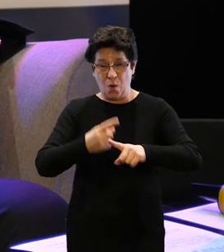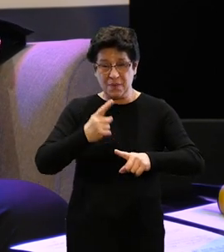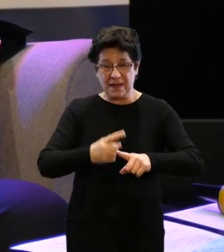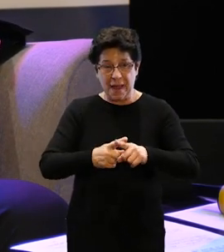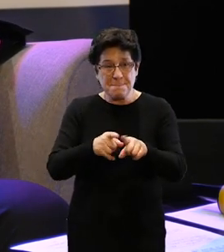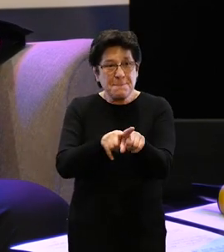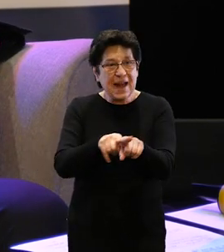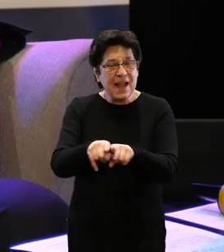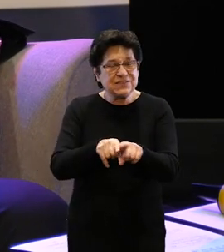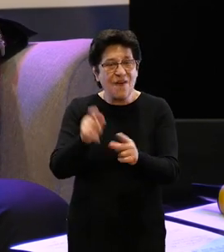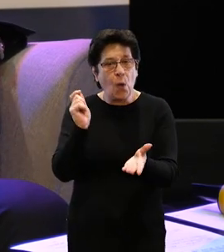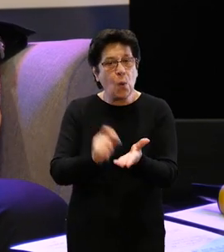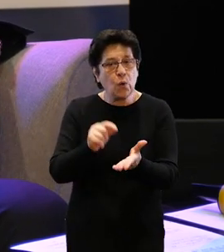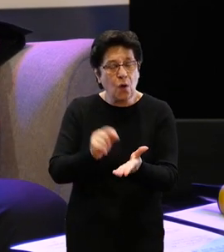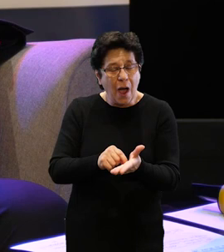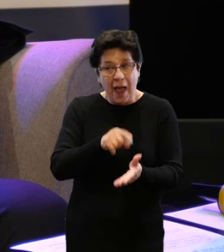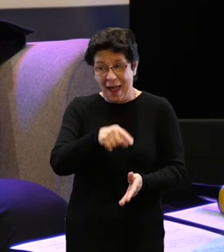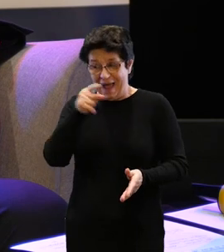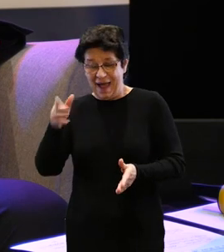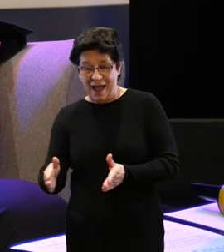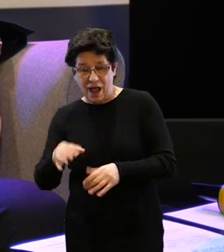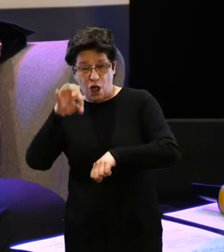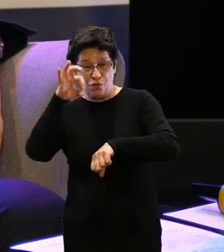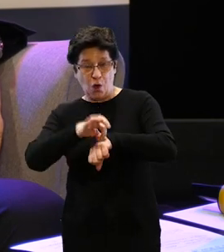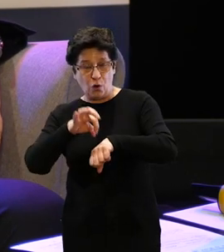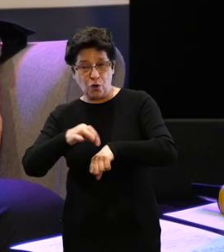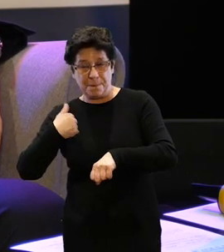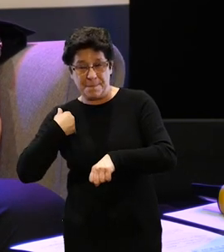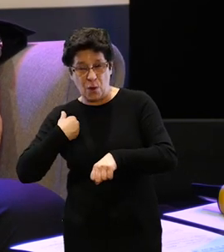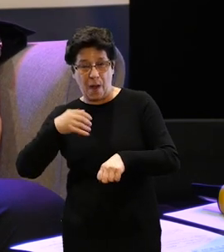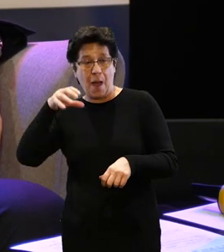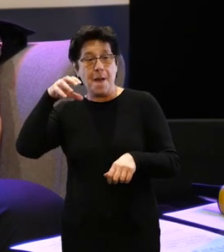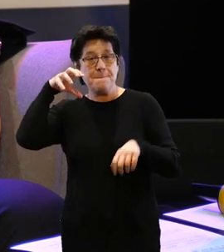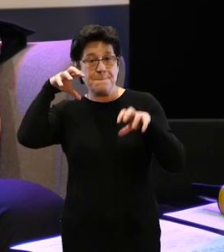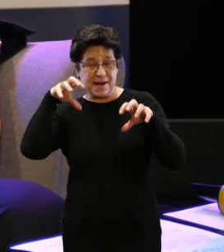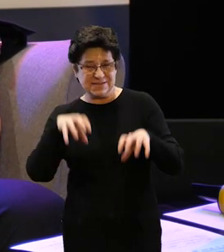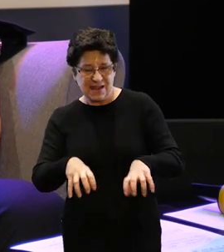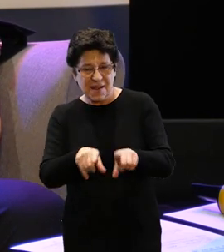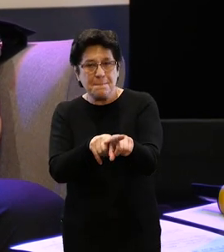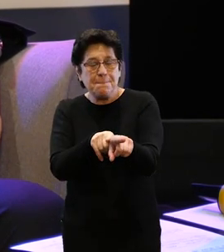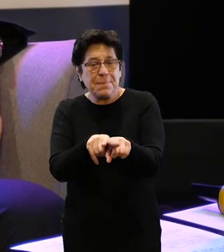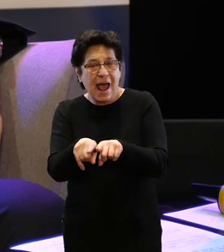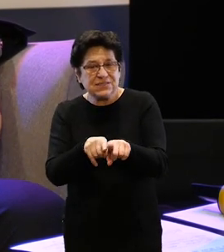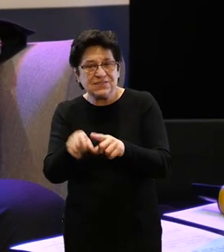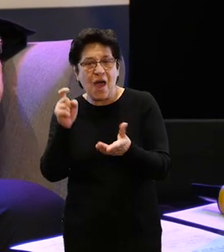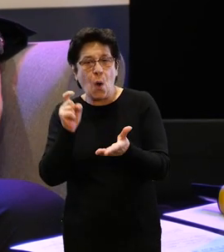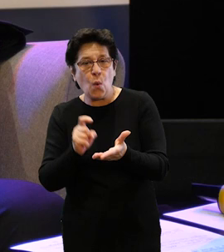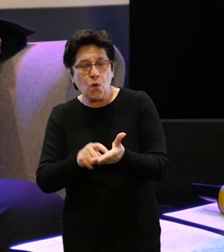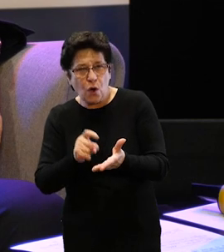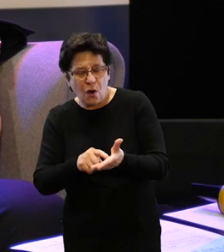a doktor Stanisław polewski był prezesem Bractwa Kurkowego przez całe 20-lecie